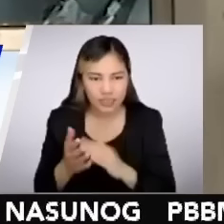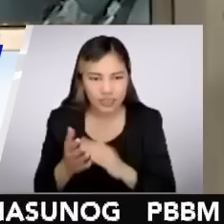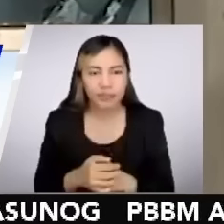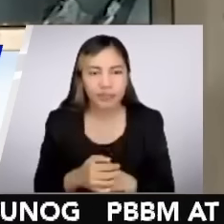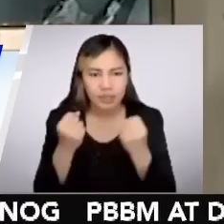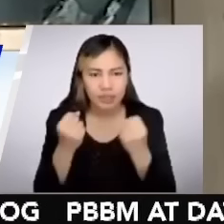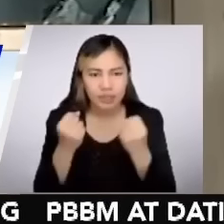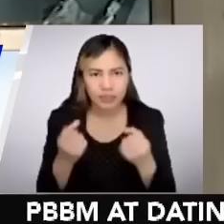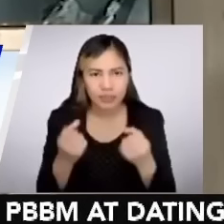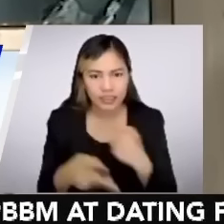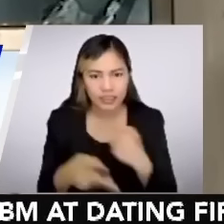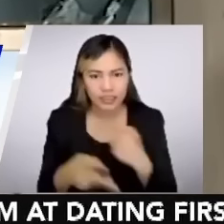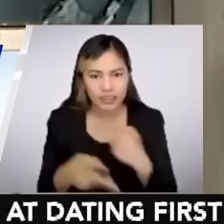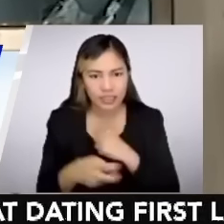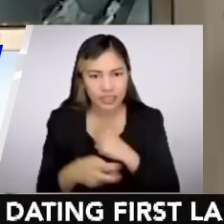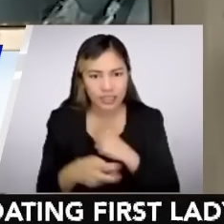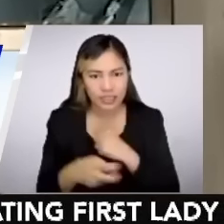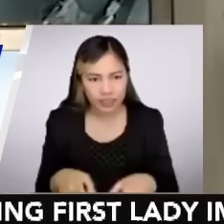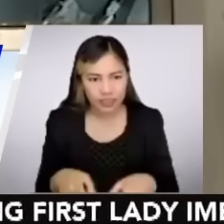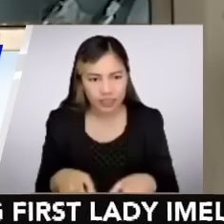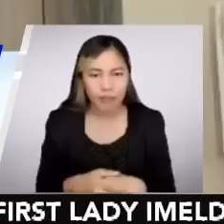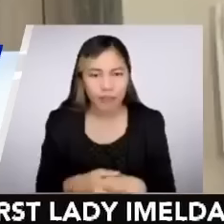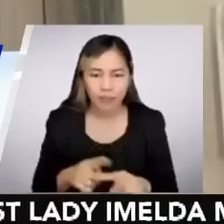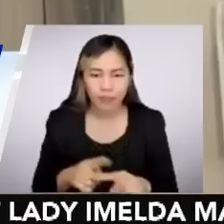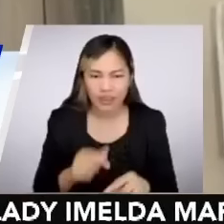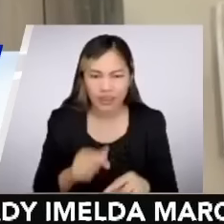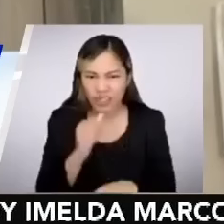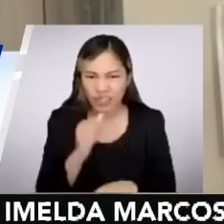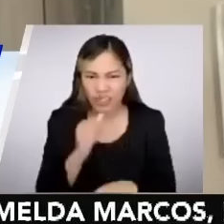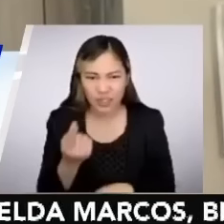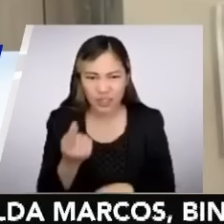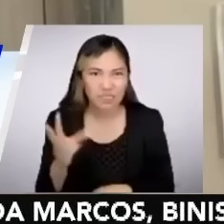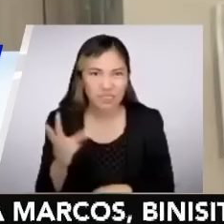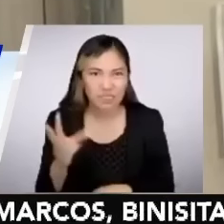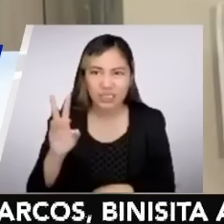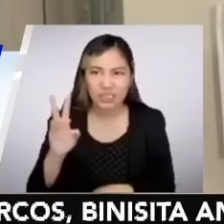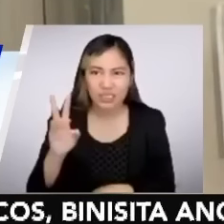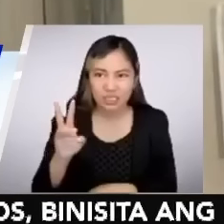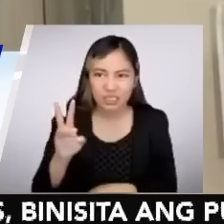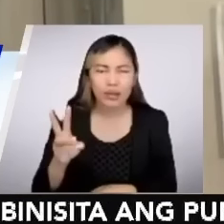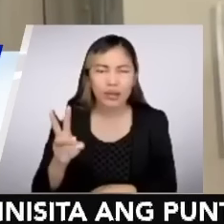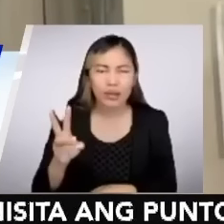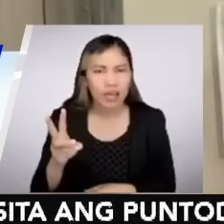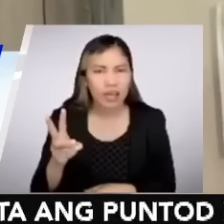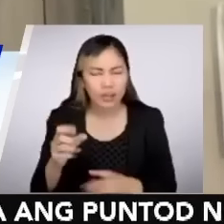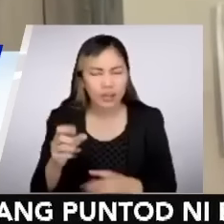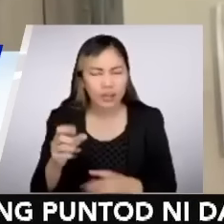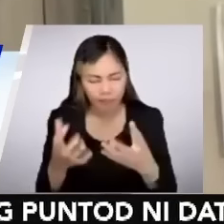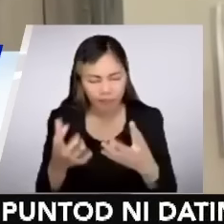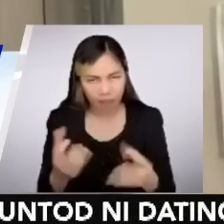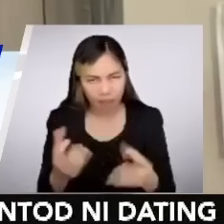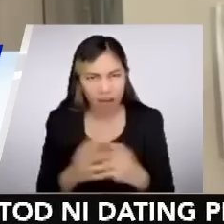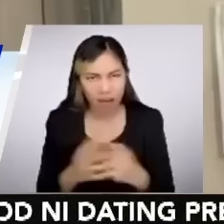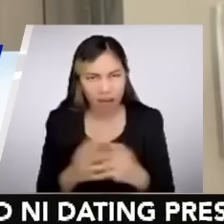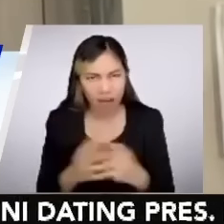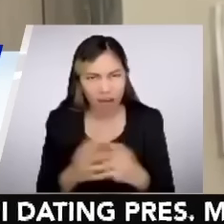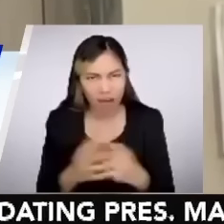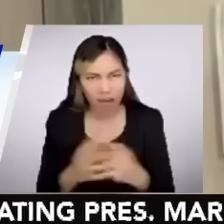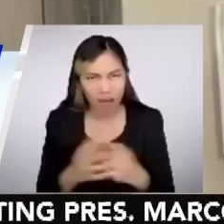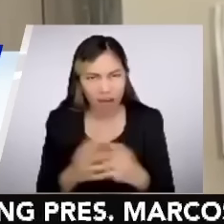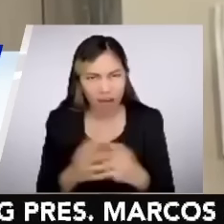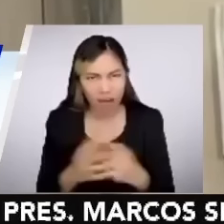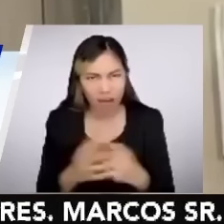siguro mga anim na robbery ang nangyari dyan. Pagka pinasok nila yung subdivision, kunyari may target sila na bahay, una